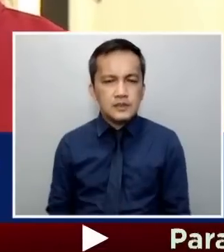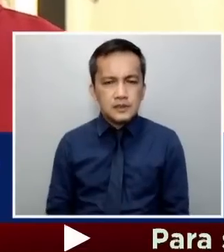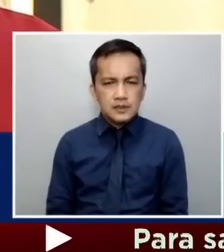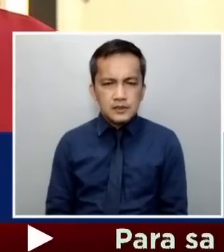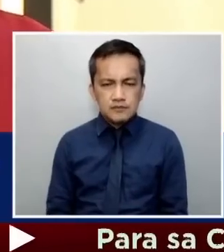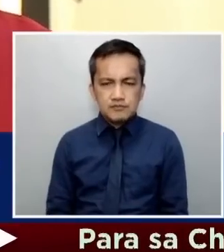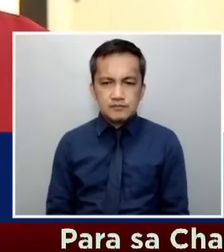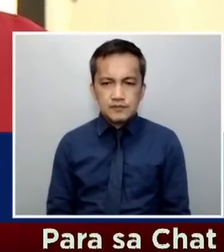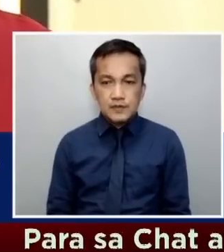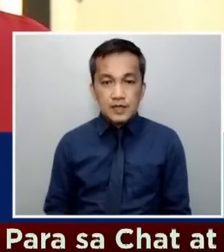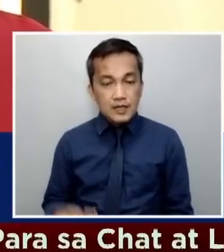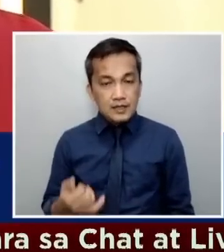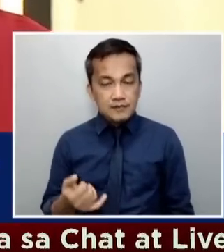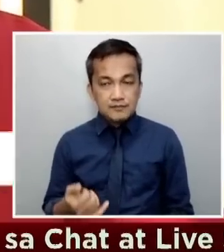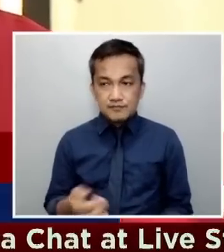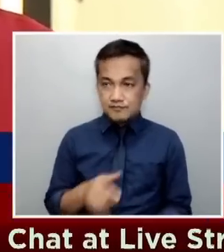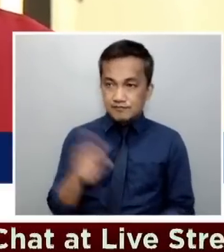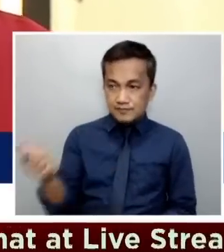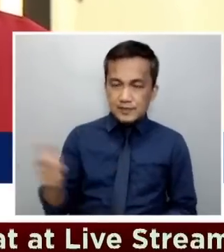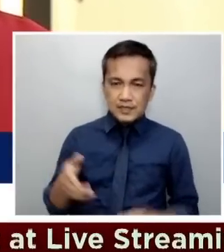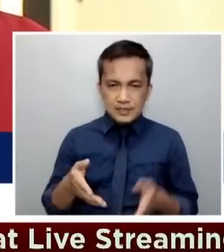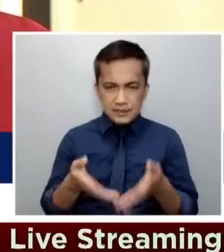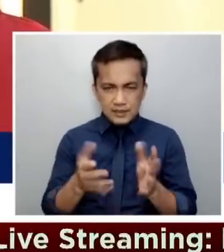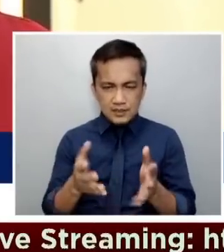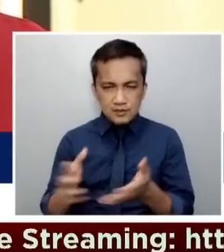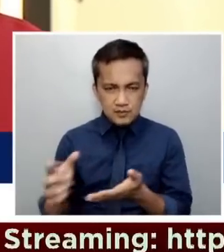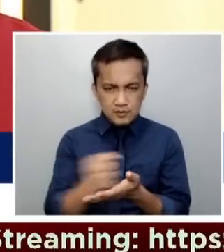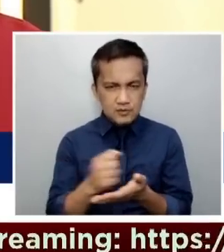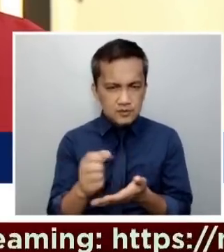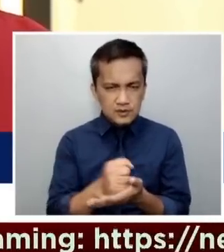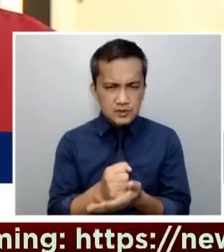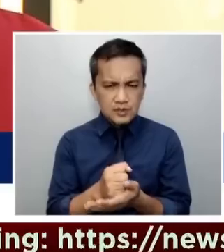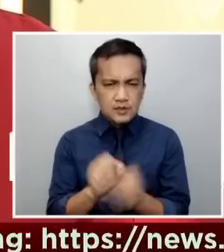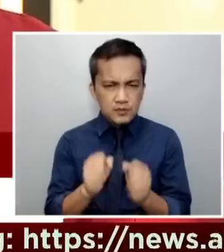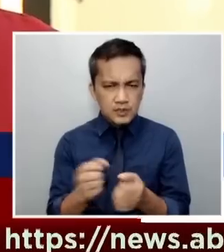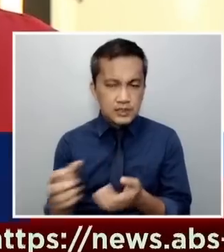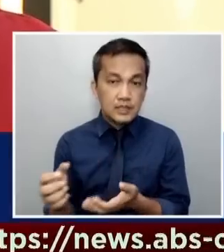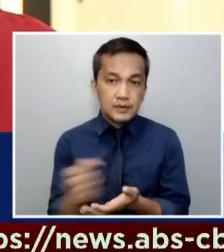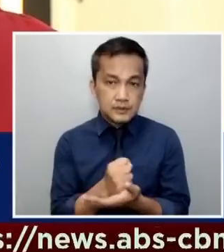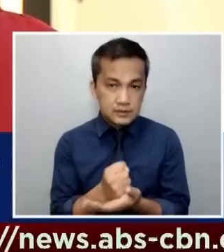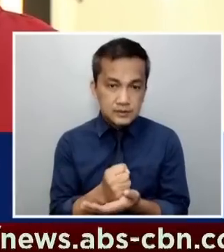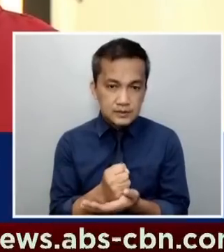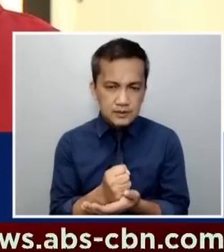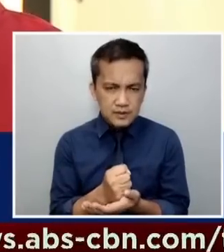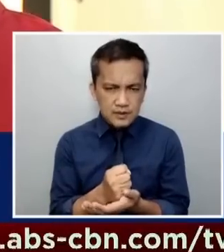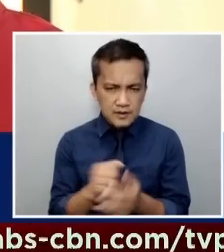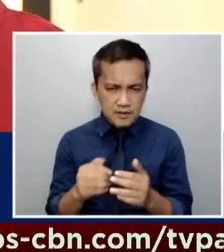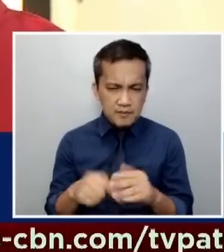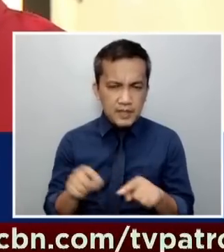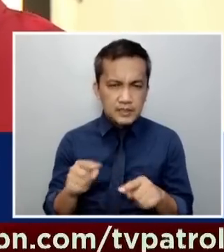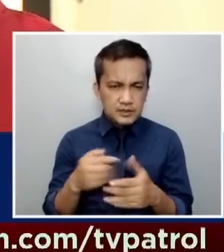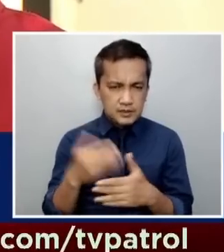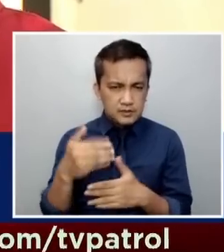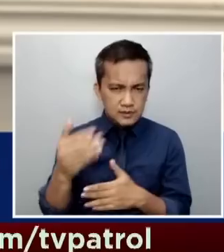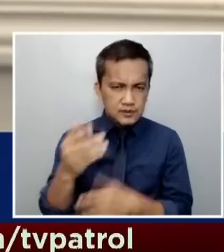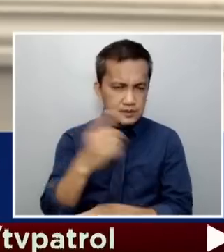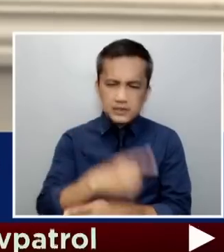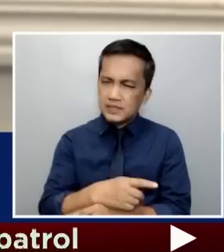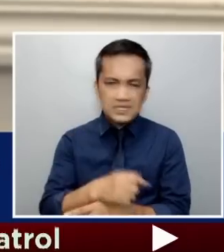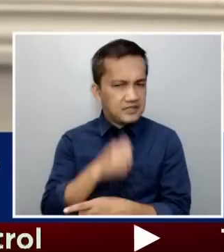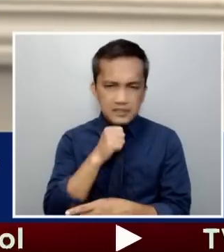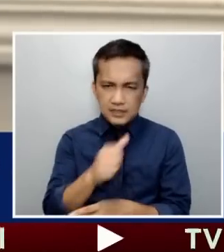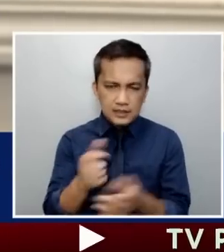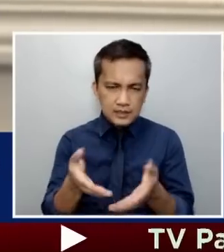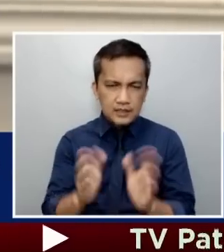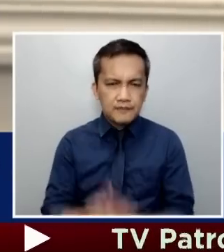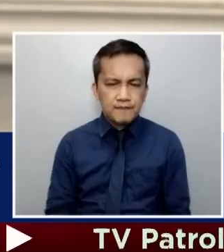na mag-harvest sila ng mga pending harvest. Pero sa mga susunod na araw, hindi na po yan. Ang intention